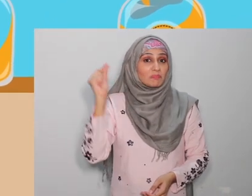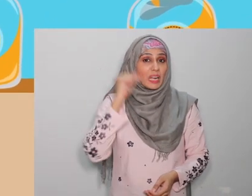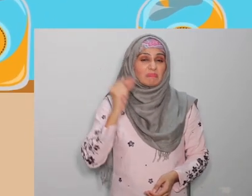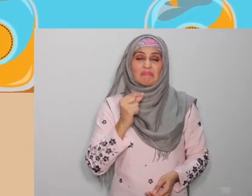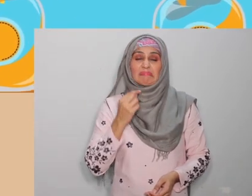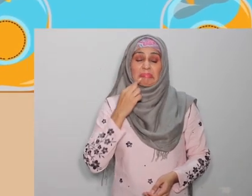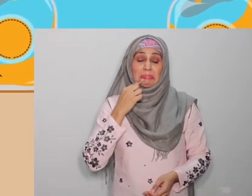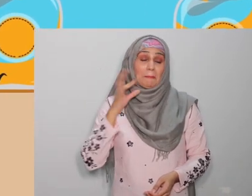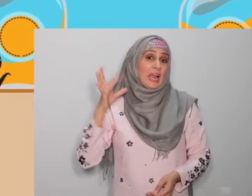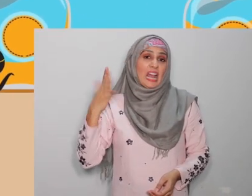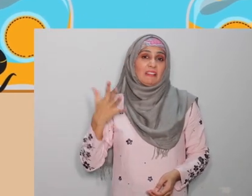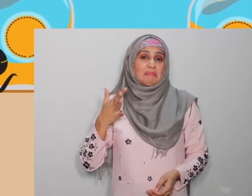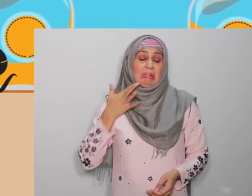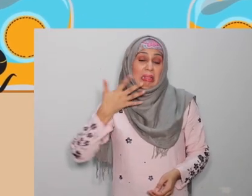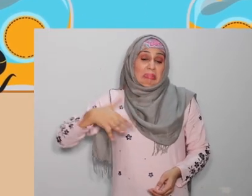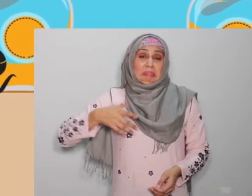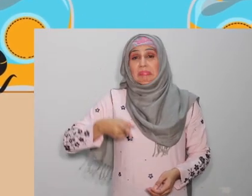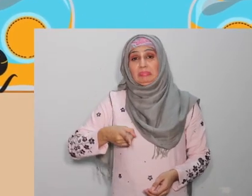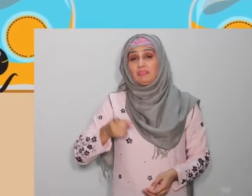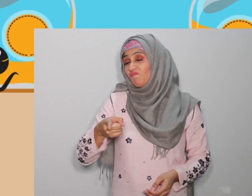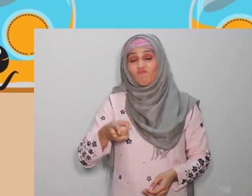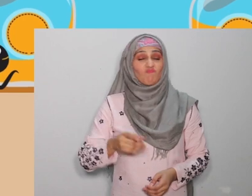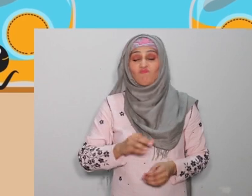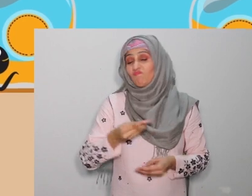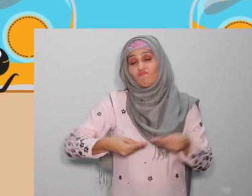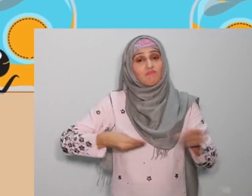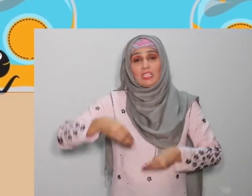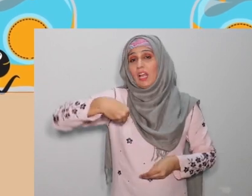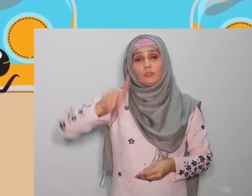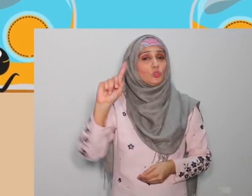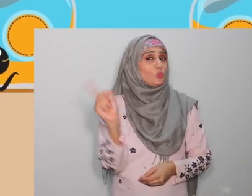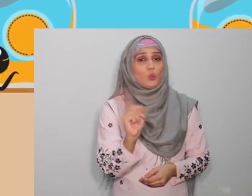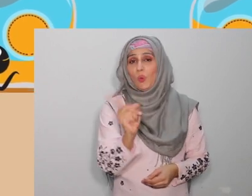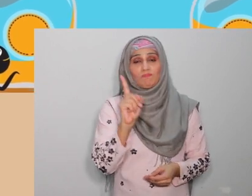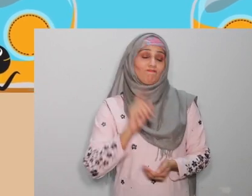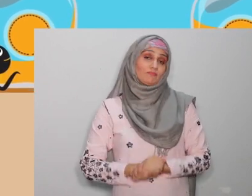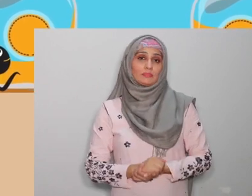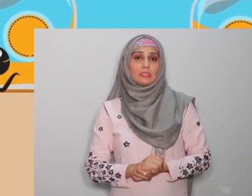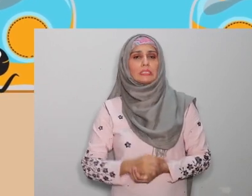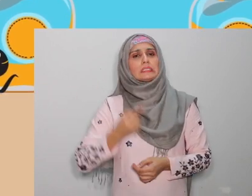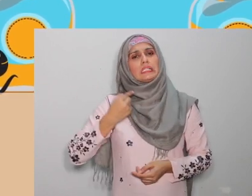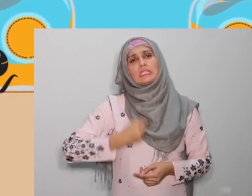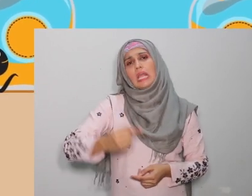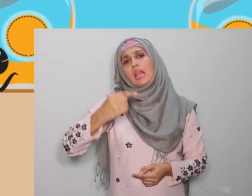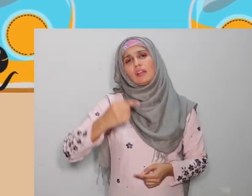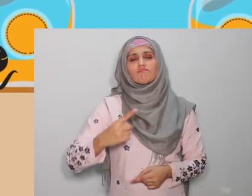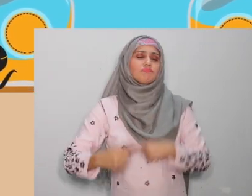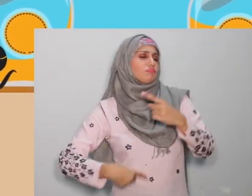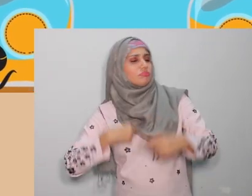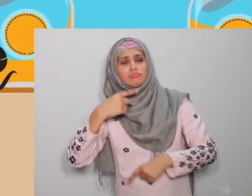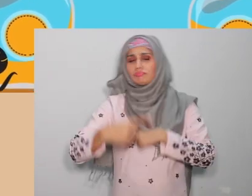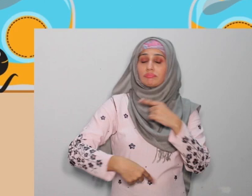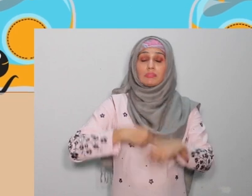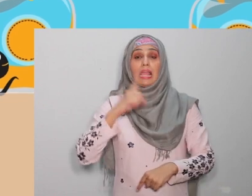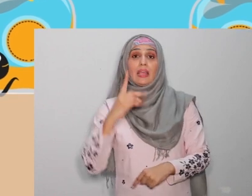तो थोड़ी कड़वाहट है, ये बोतल मार्केट में नहीं जा सकती। जिंदगी यूं ही गुजर रही